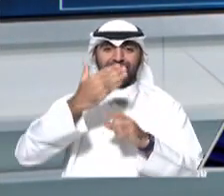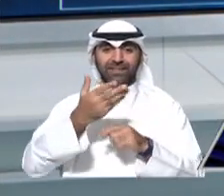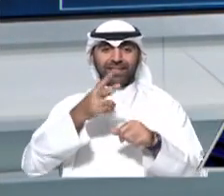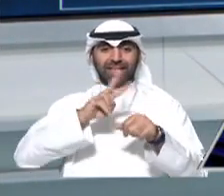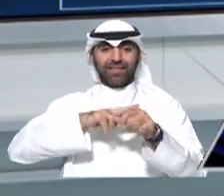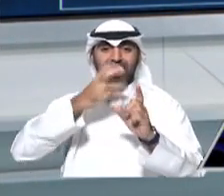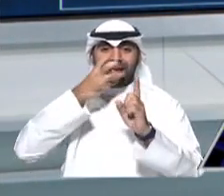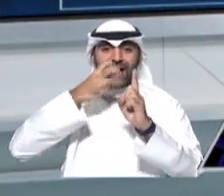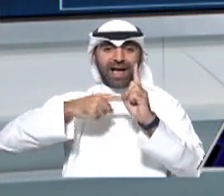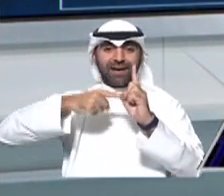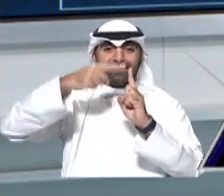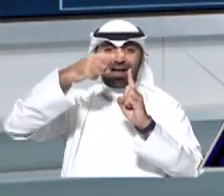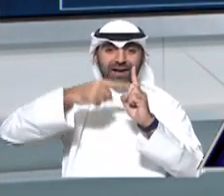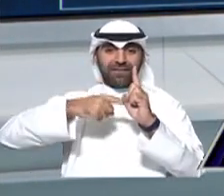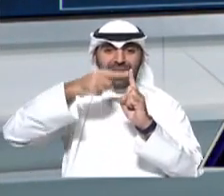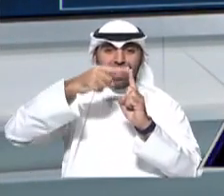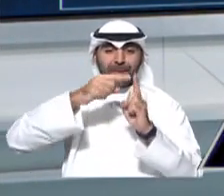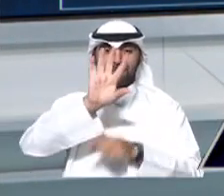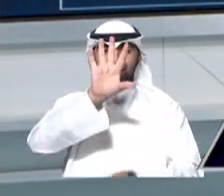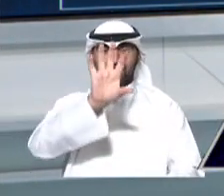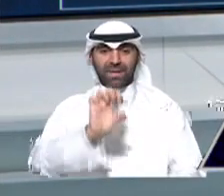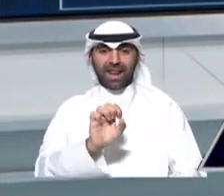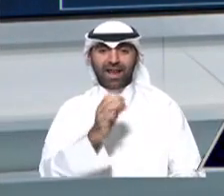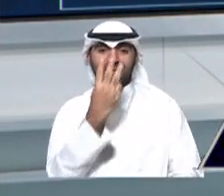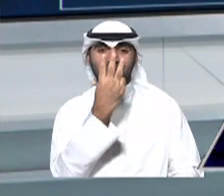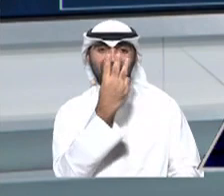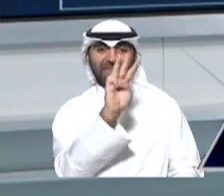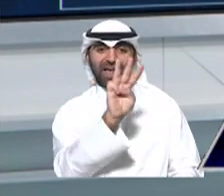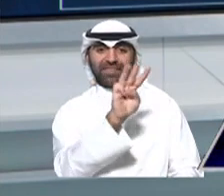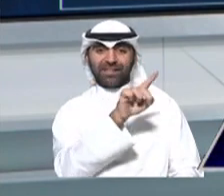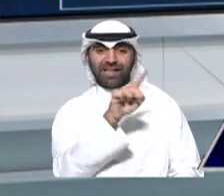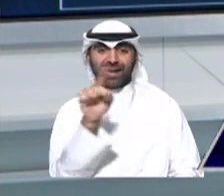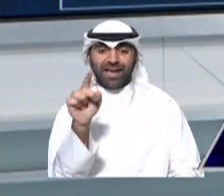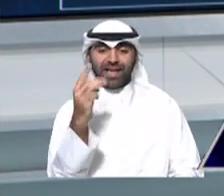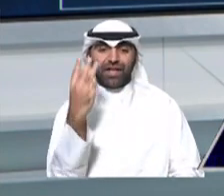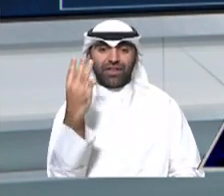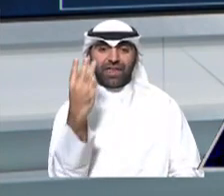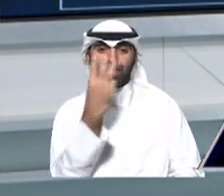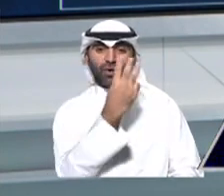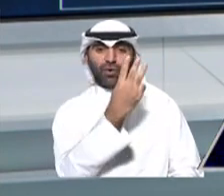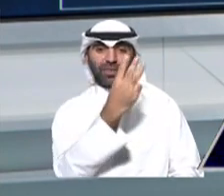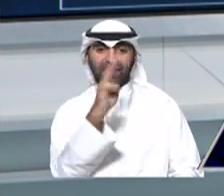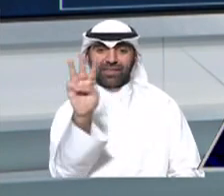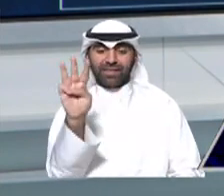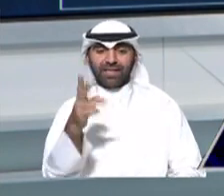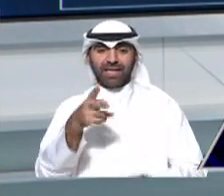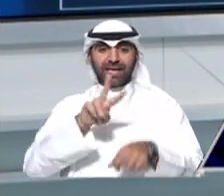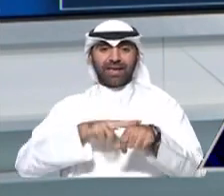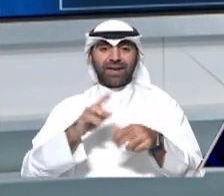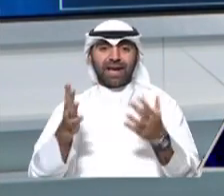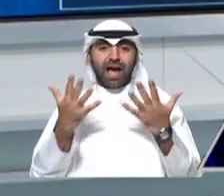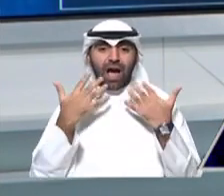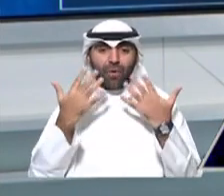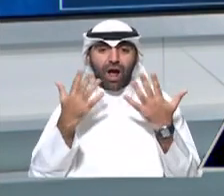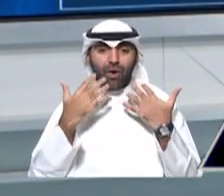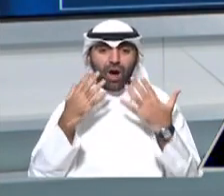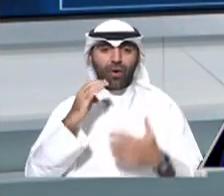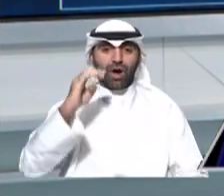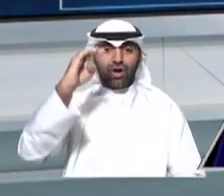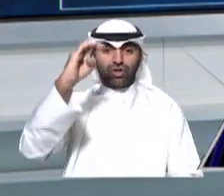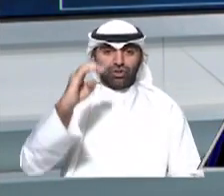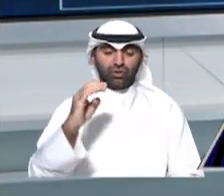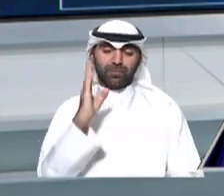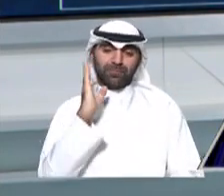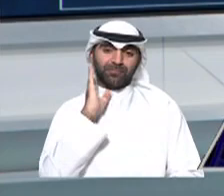الحرارة بشكل عام في معظم المناطق البرية ما بين 30 و 33 درجة مئوية، مع استمرار الهواء الكوس خفيف إلى معتدل